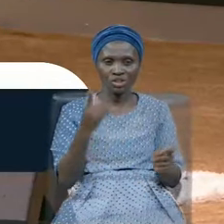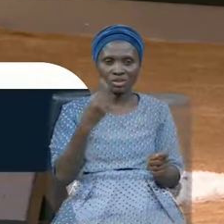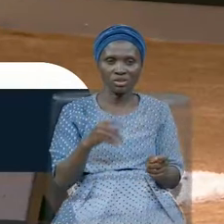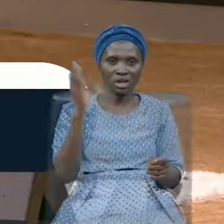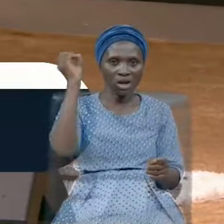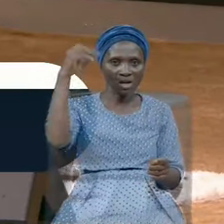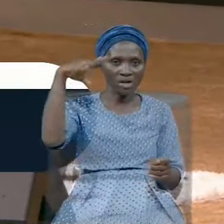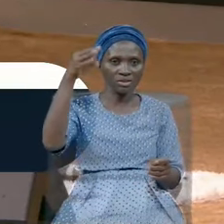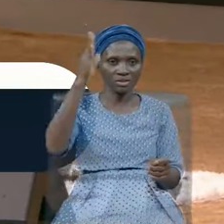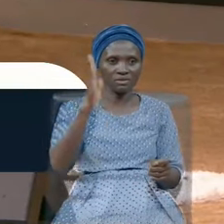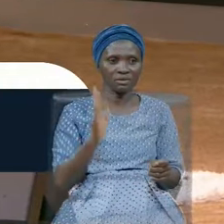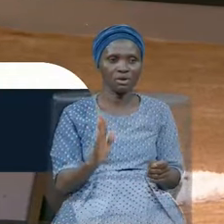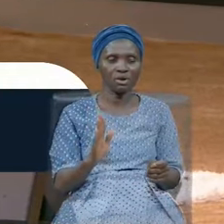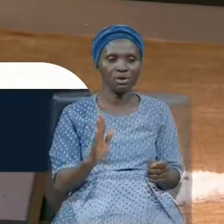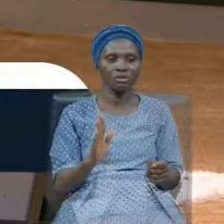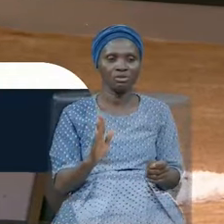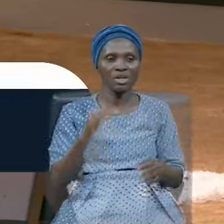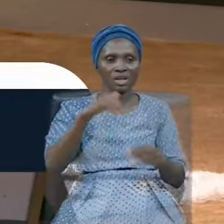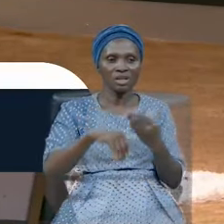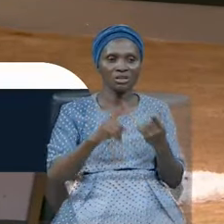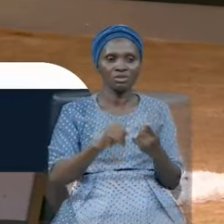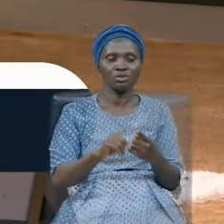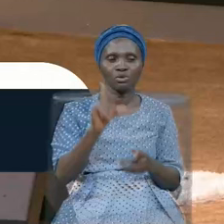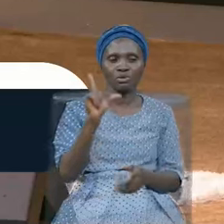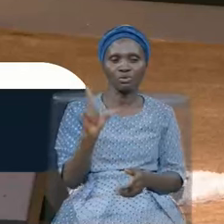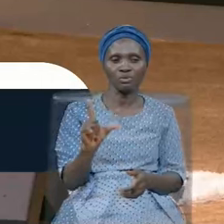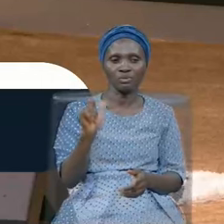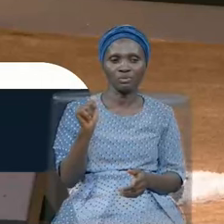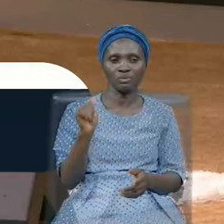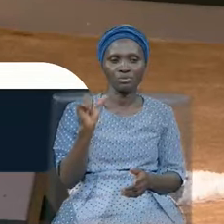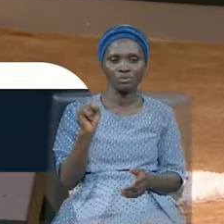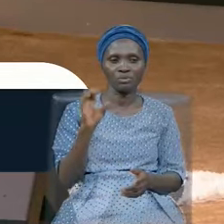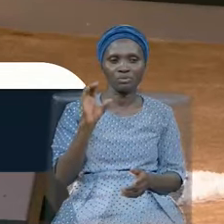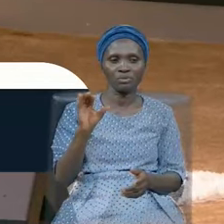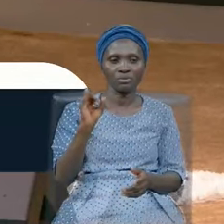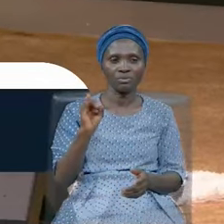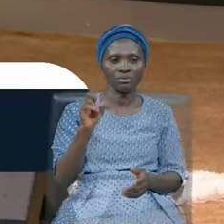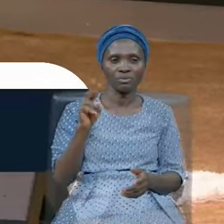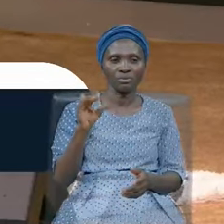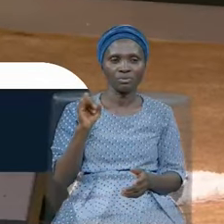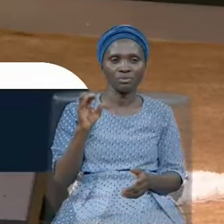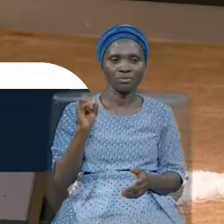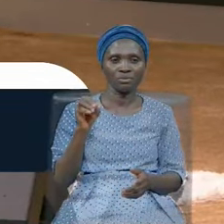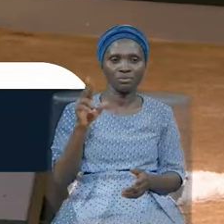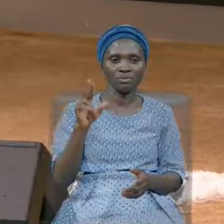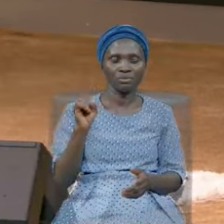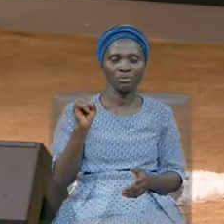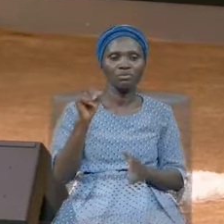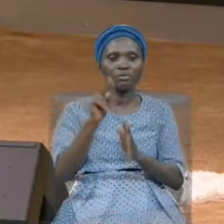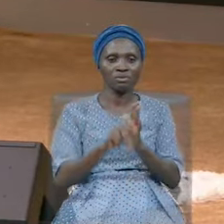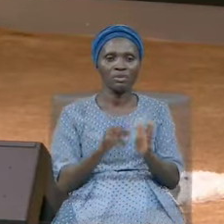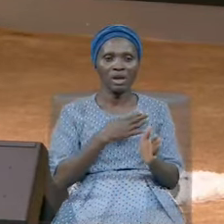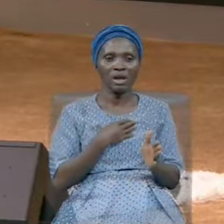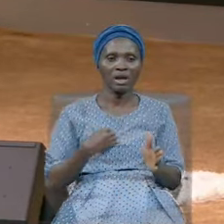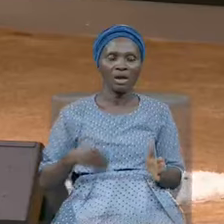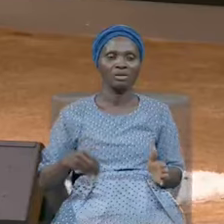et qui renie notre seul Maître et Seigneur Jésus-Christ. Ce sont